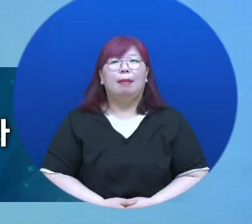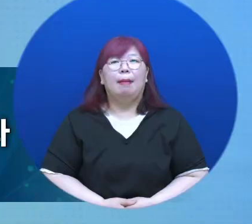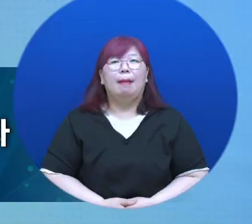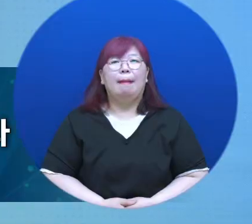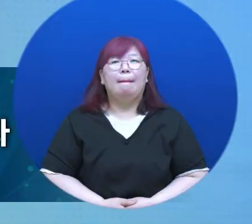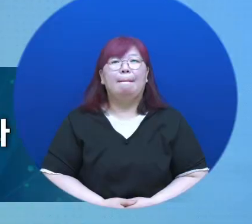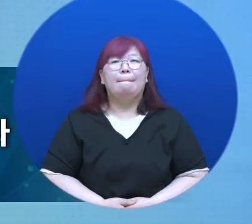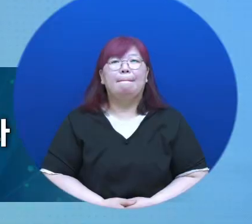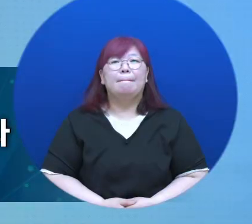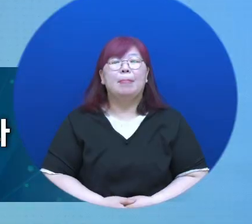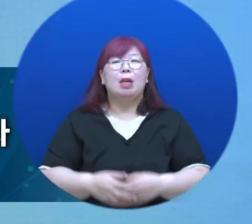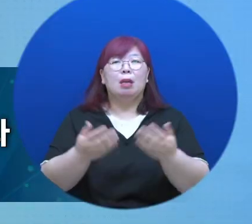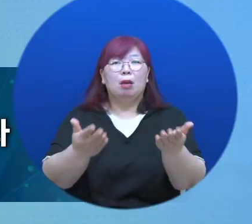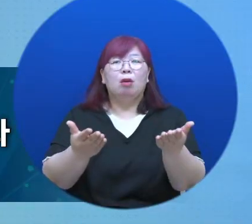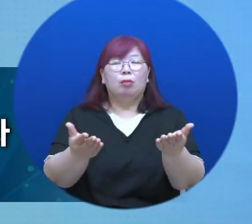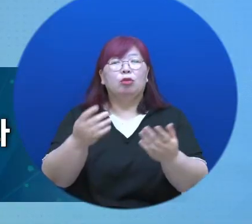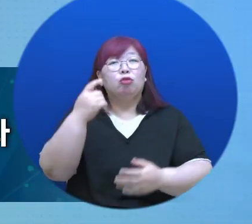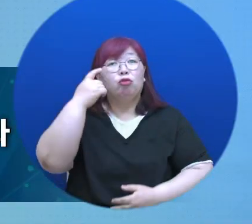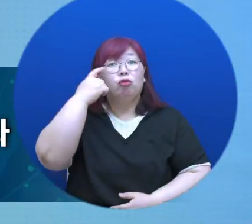여러분, 눈빛에는